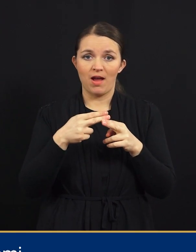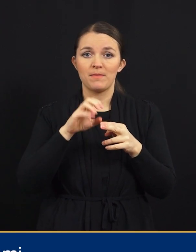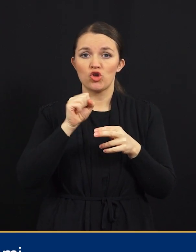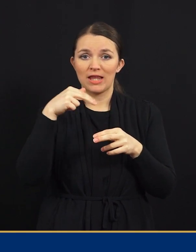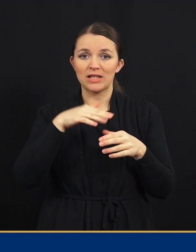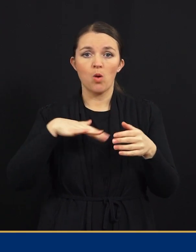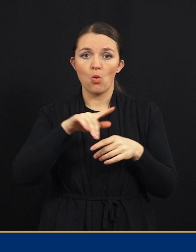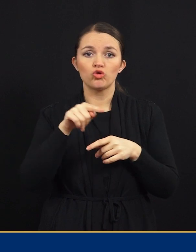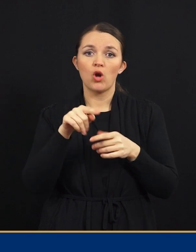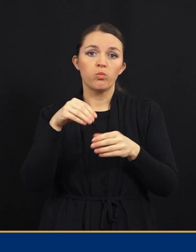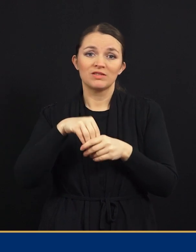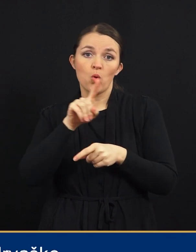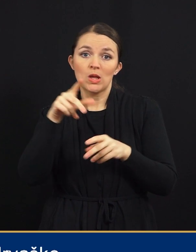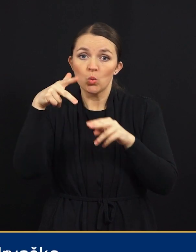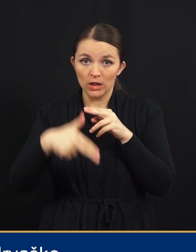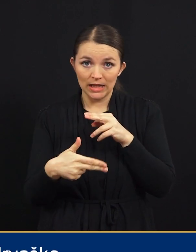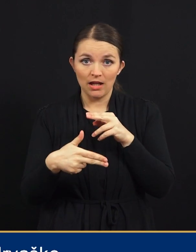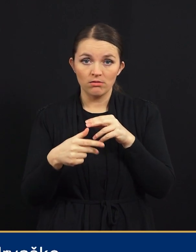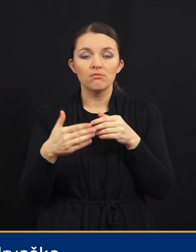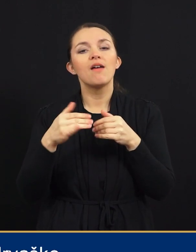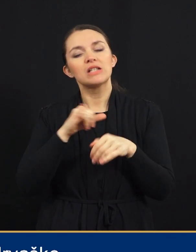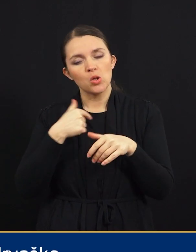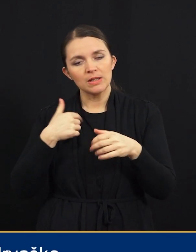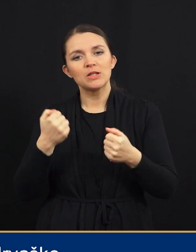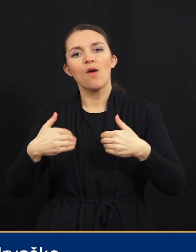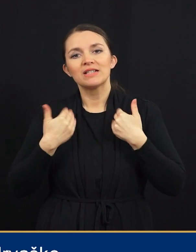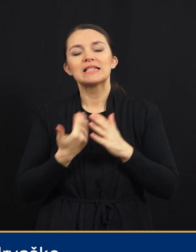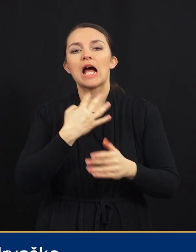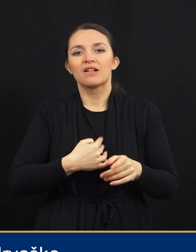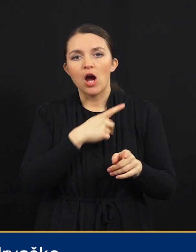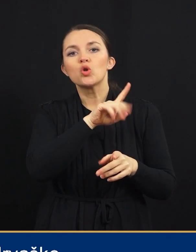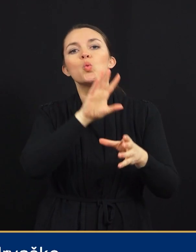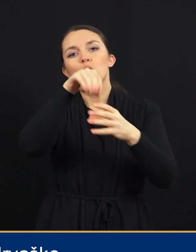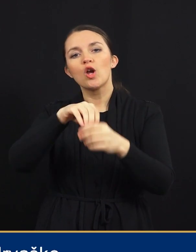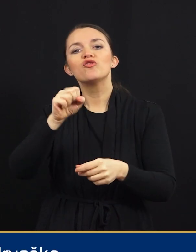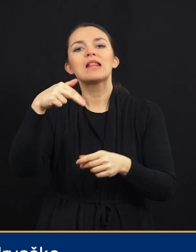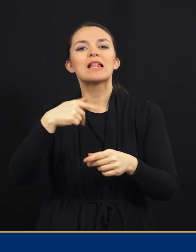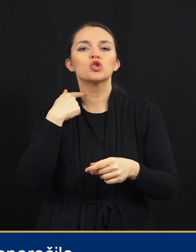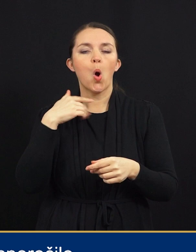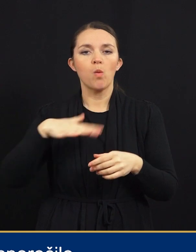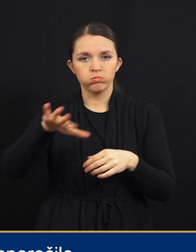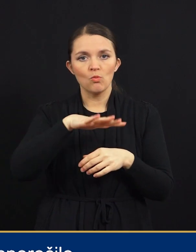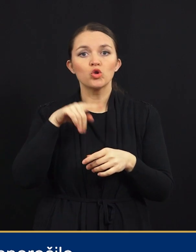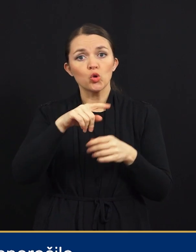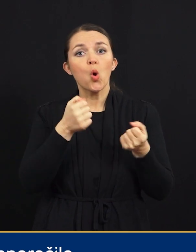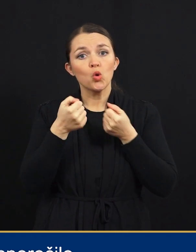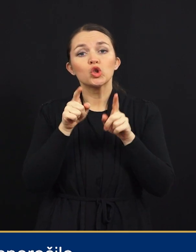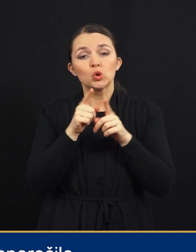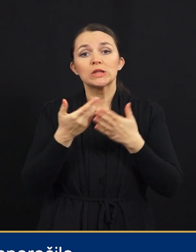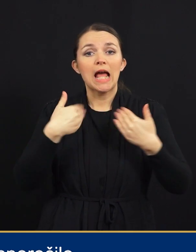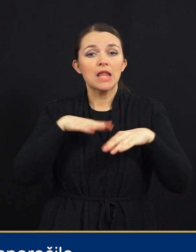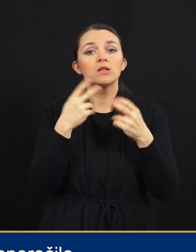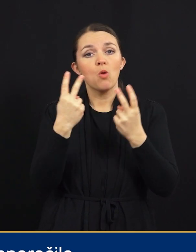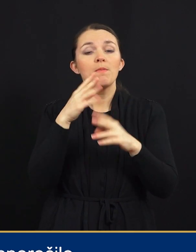ukinjen. Kljub temu sem zelo vesela za Hrvaško in njeno vključitev v Schengen, saj to nosi tudi za nas